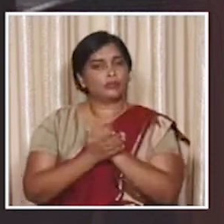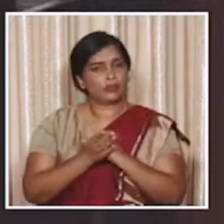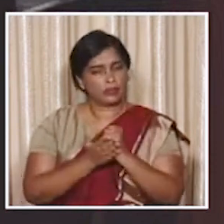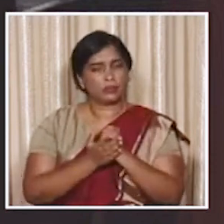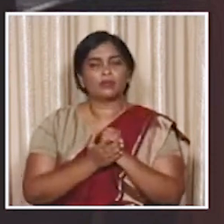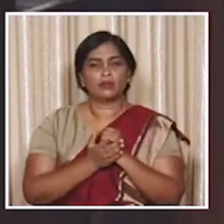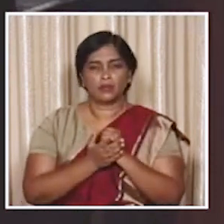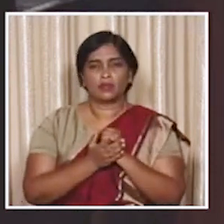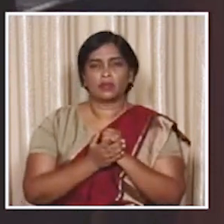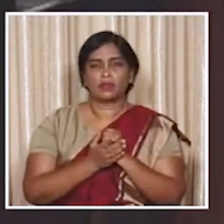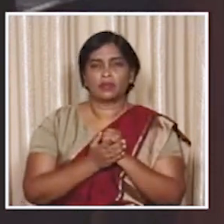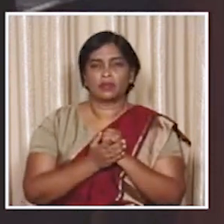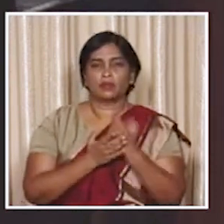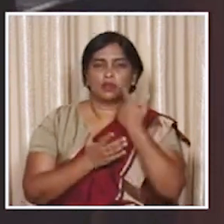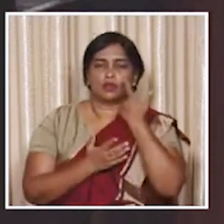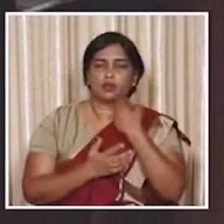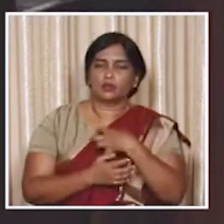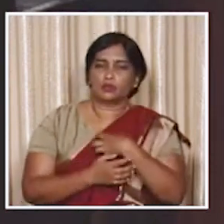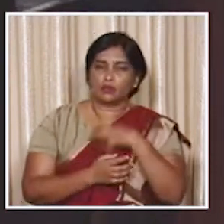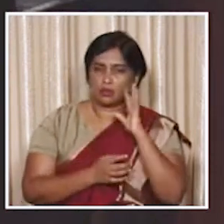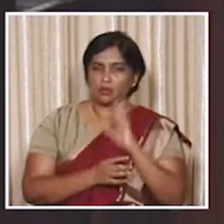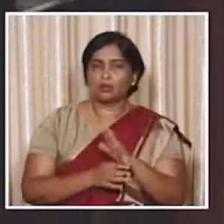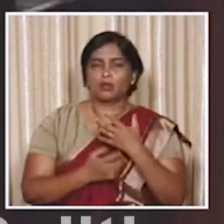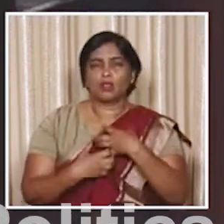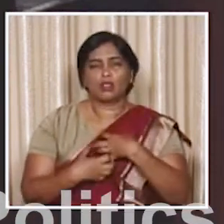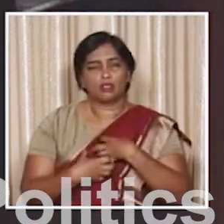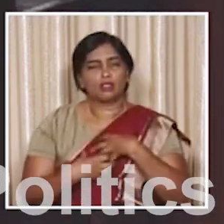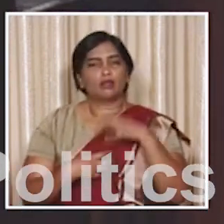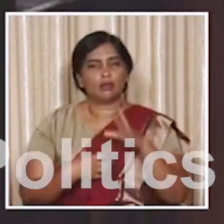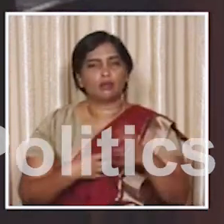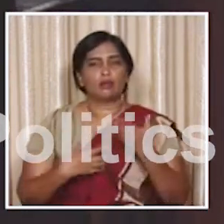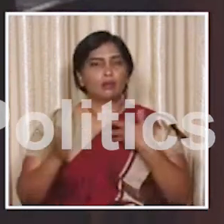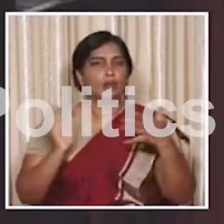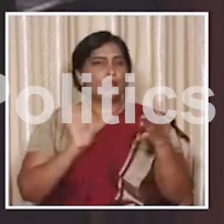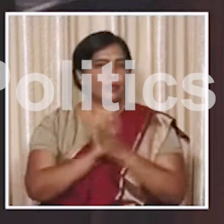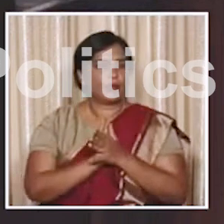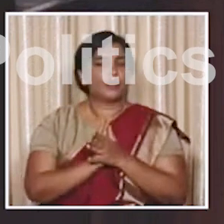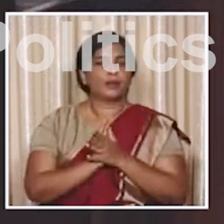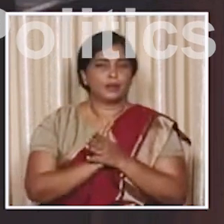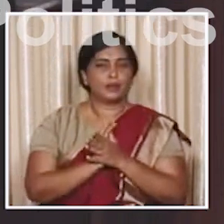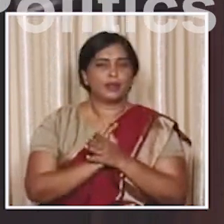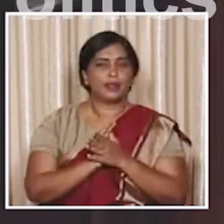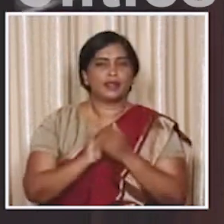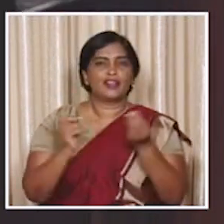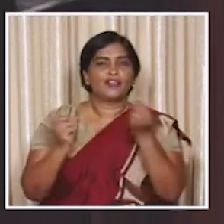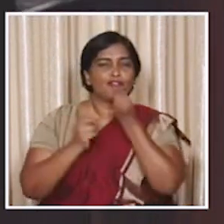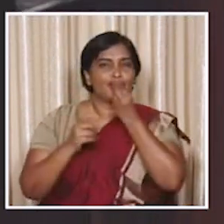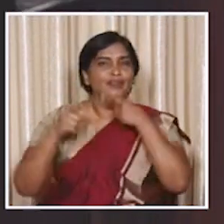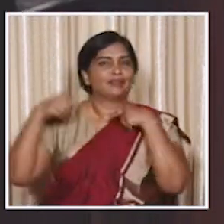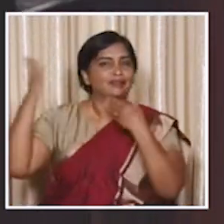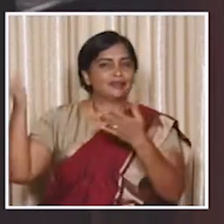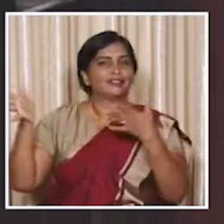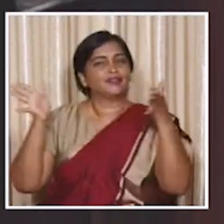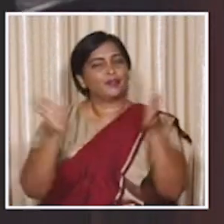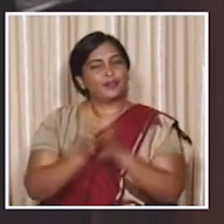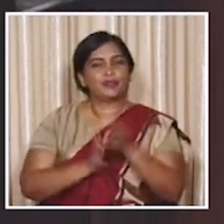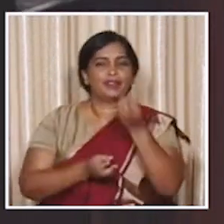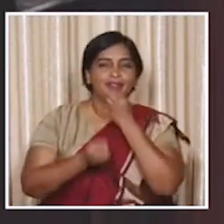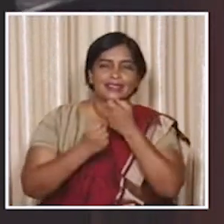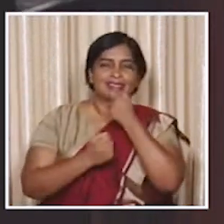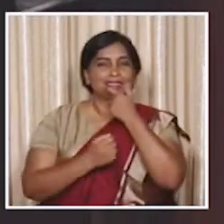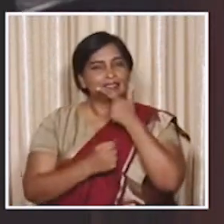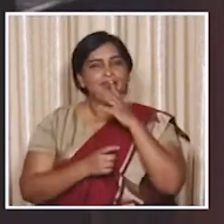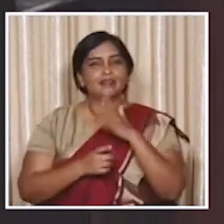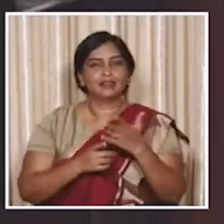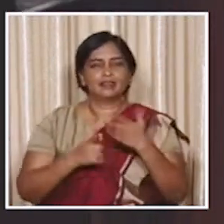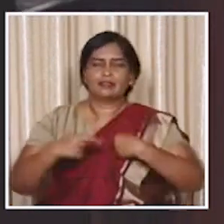ඒකට හැම වෙලේම ශෝක වුණා. හරි දුකක් ඇති වුණා මේ අපිත් එක්ක එකට හිටපු අර අර කැන්ටිමට ගිහිල්ලා එකට වාඩිගෙන කන හිනා වෙලා